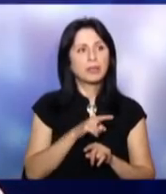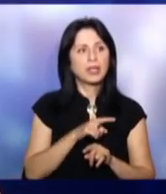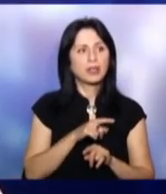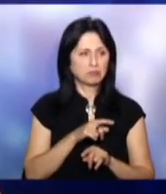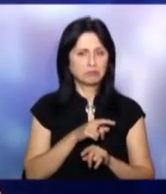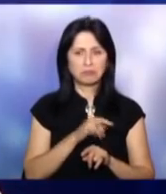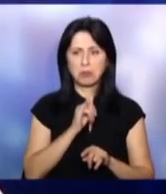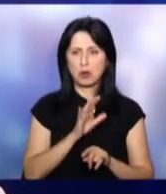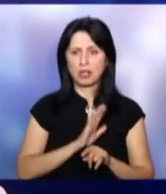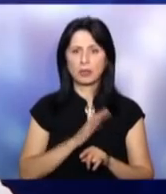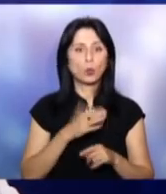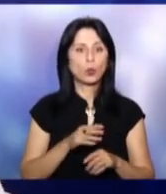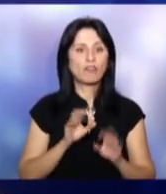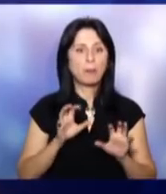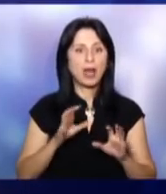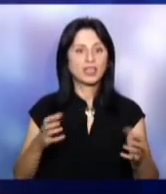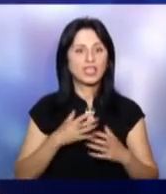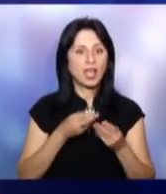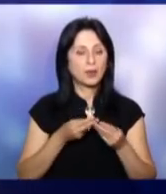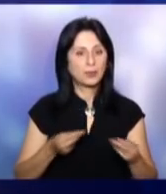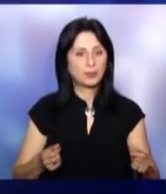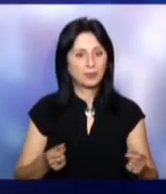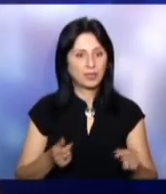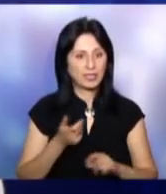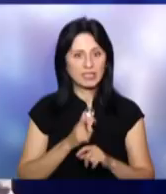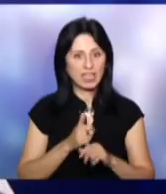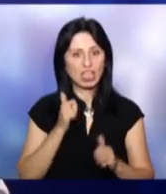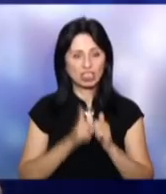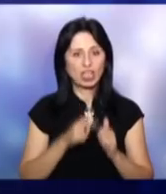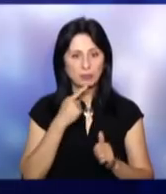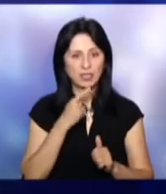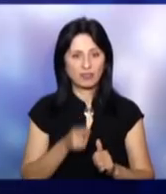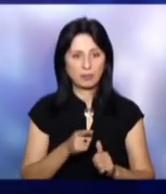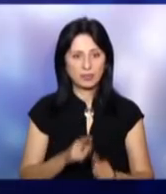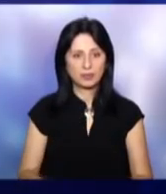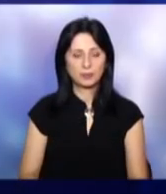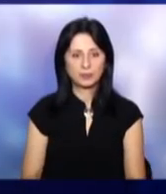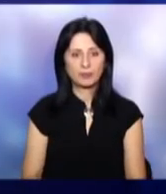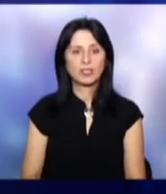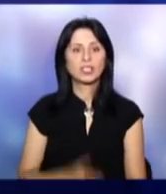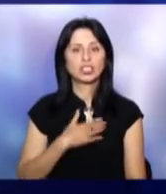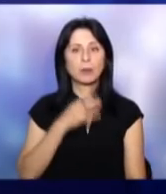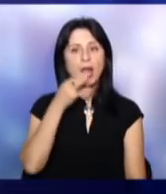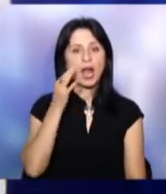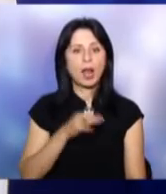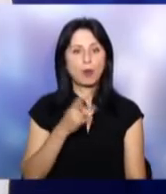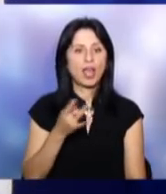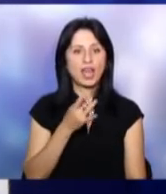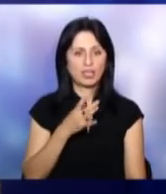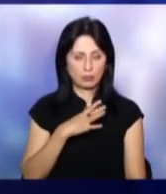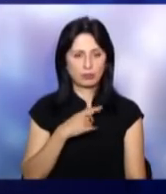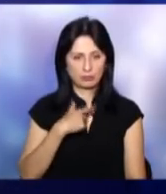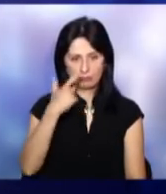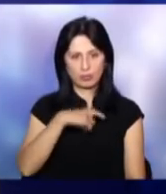ეს პანიკა გადაივლის. იმიტომ რომ აი ერთია მე ძალიან ხშირად მithkwams ჩემი გამოცდილება, რომ ერთხელ მე მართლაც